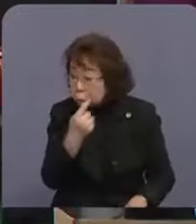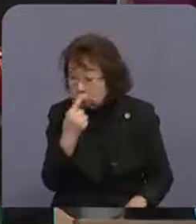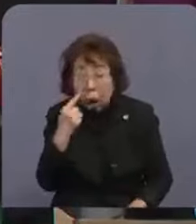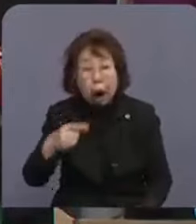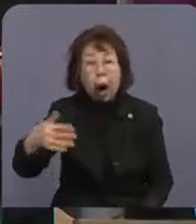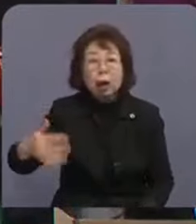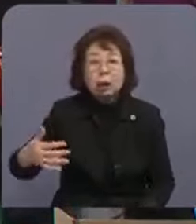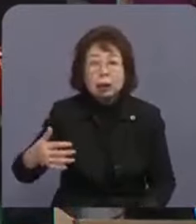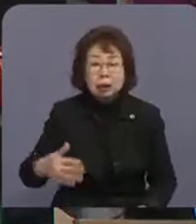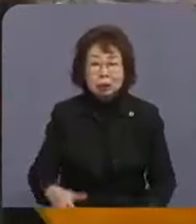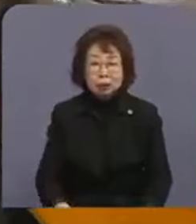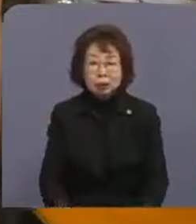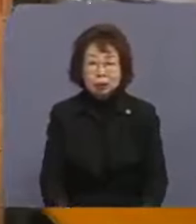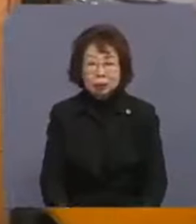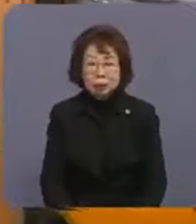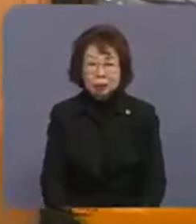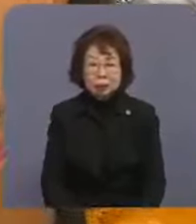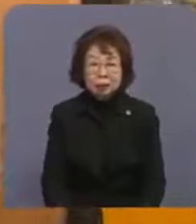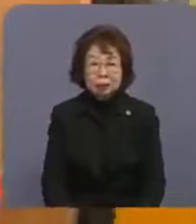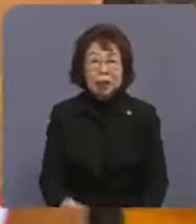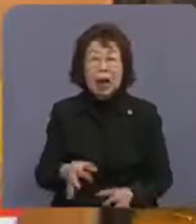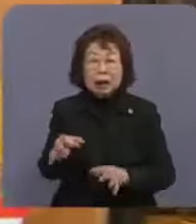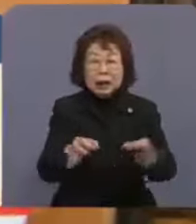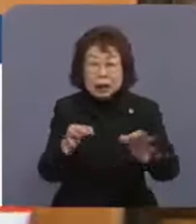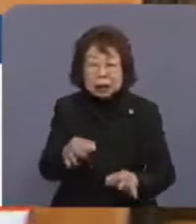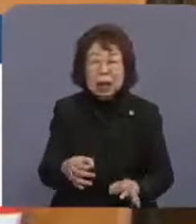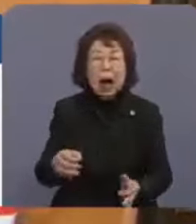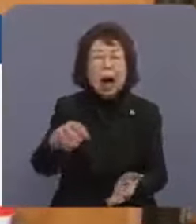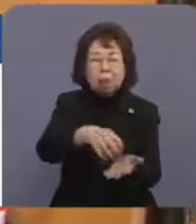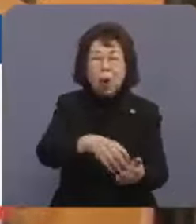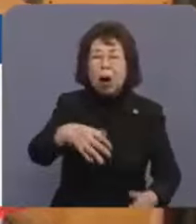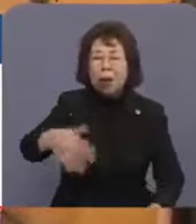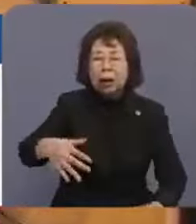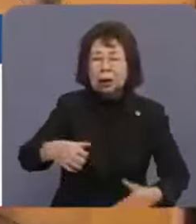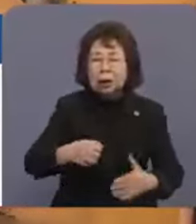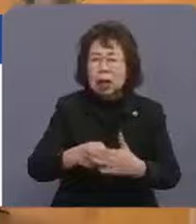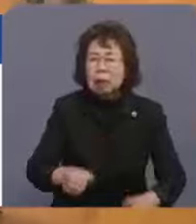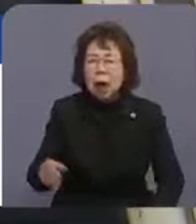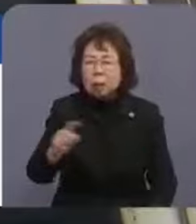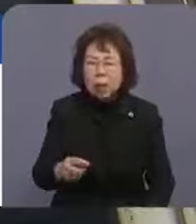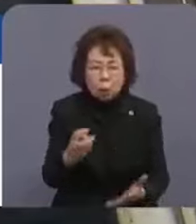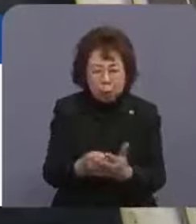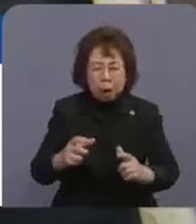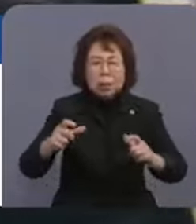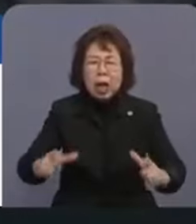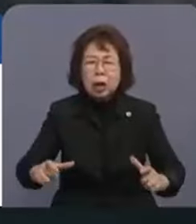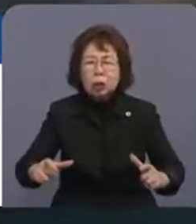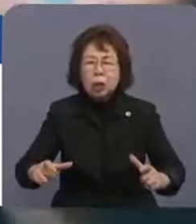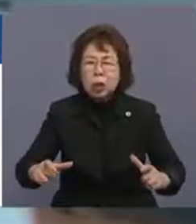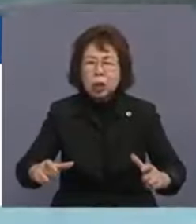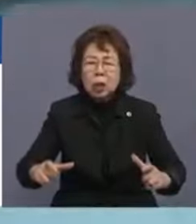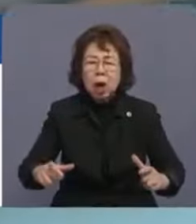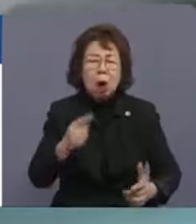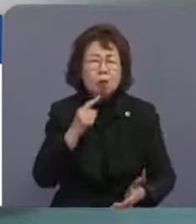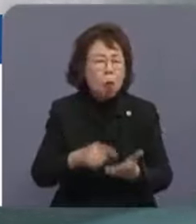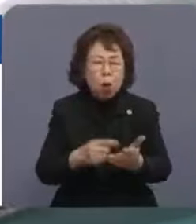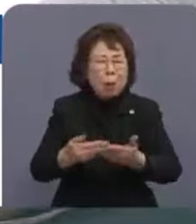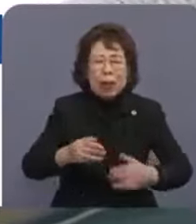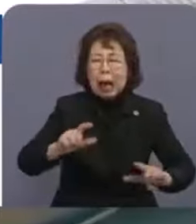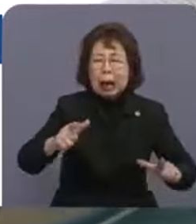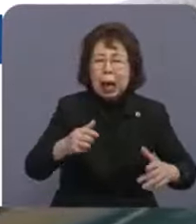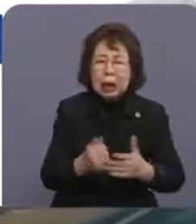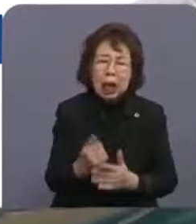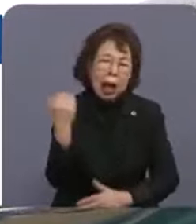파악하지 못하고 있습니다. 이제 시장을 안 잡혀 있으니까 아무래도 이제 법 테두리 내에서 이렇게 그거를 못 받을 수 있겠죠. 소방대상물이 아니면